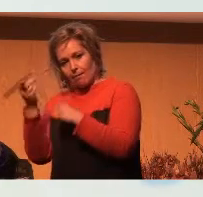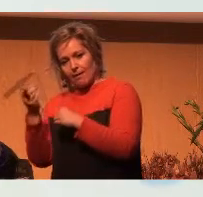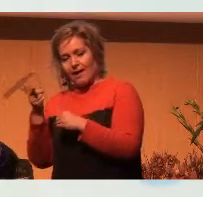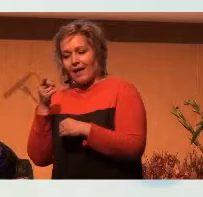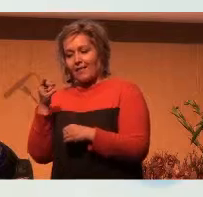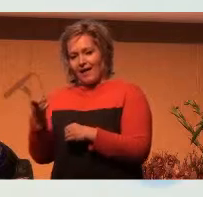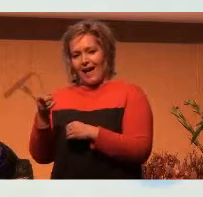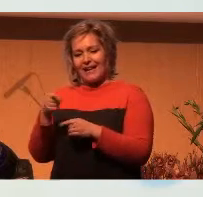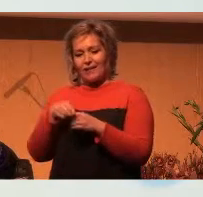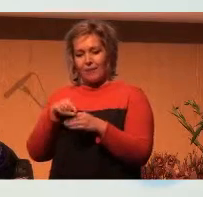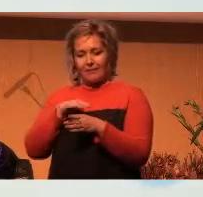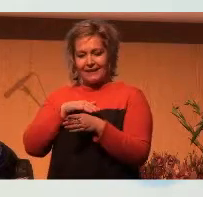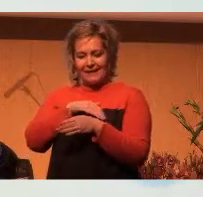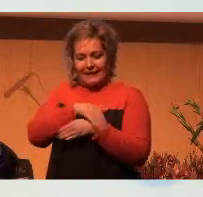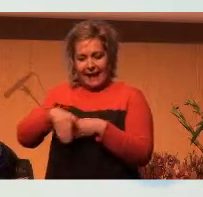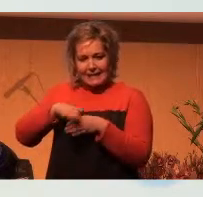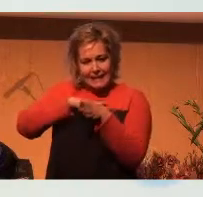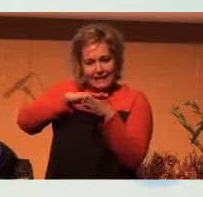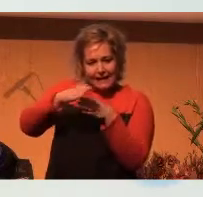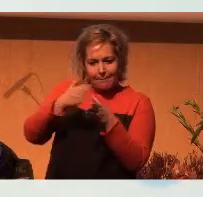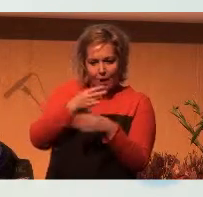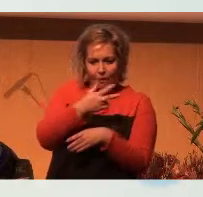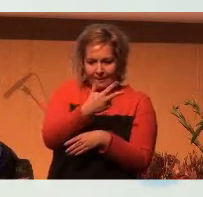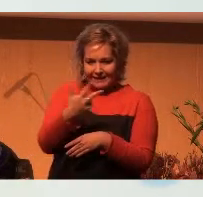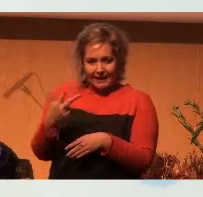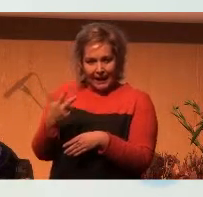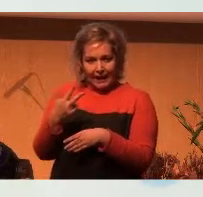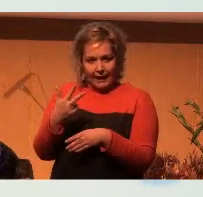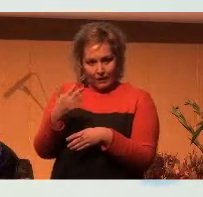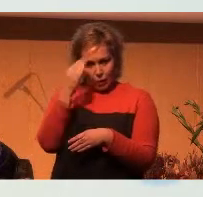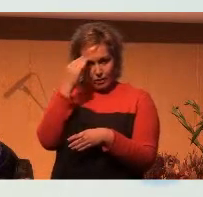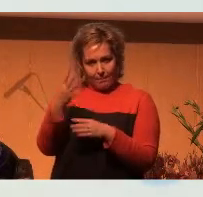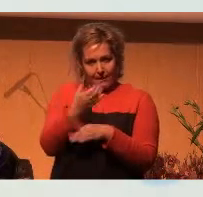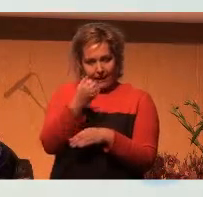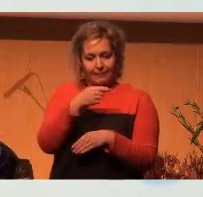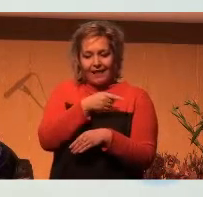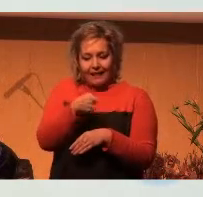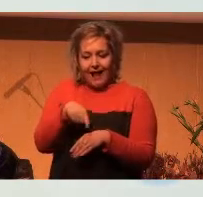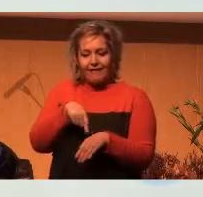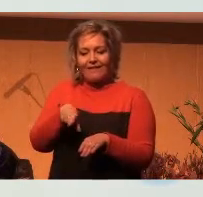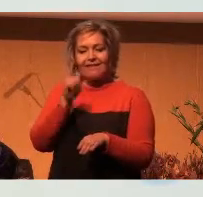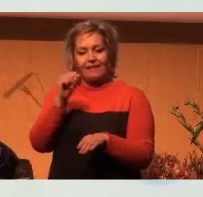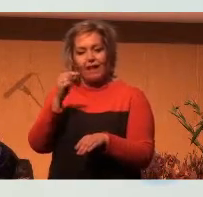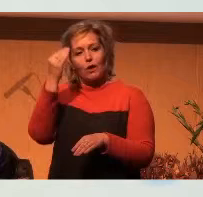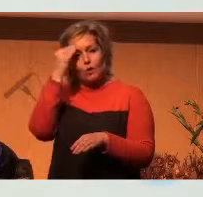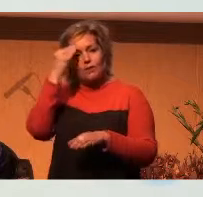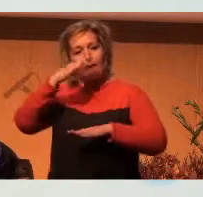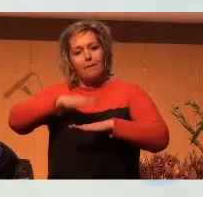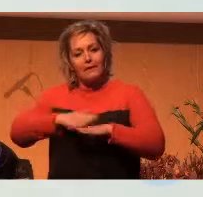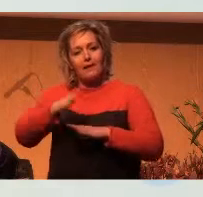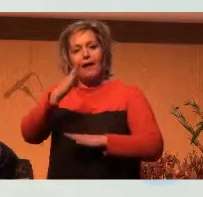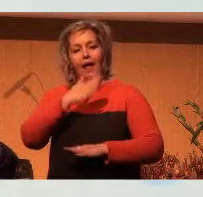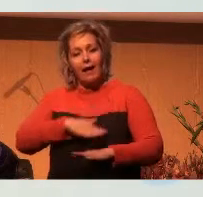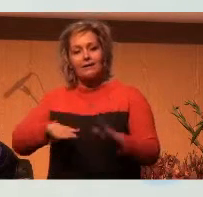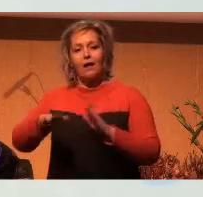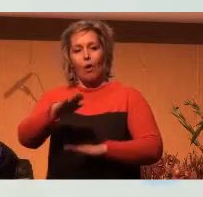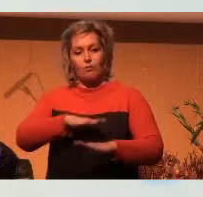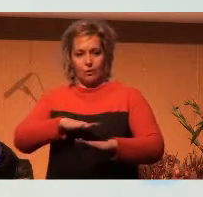Det er i grensesnittet mellom disse tre kunnskapsbegrepene vi finner den kunnskapsbaserte helse- og